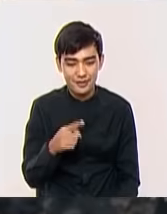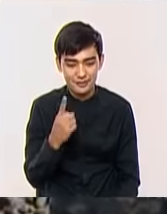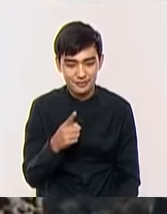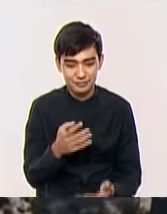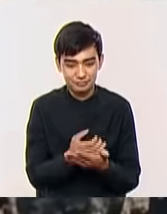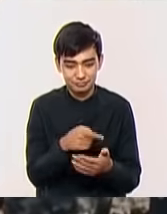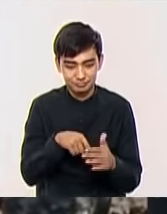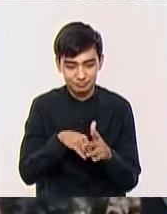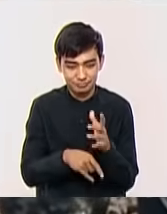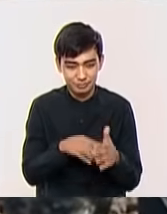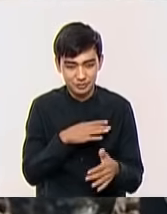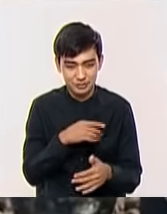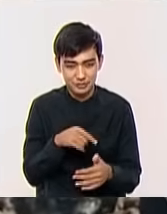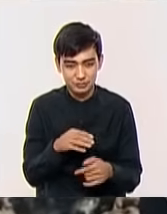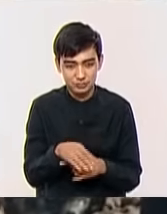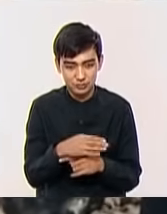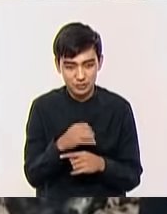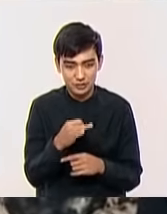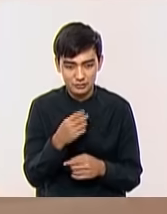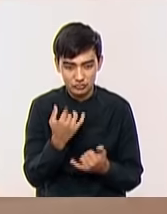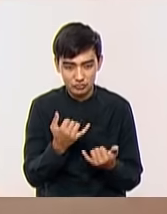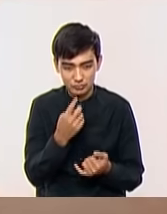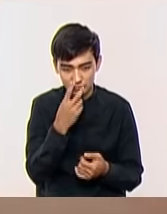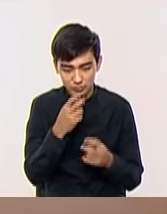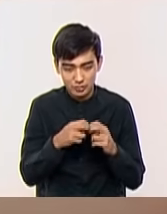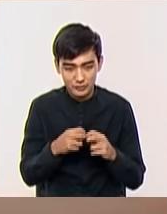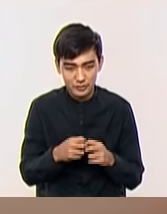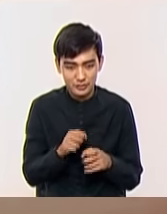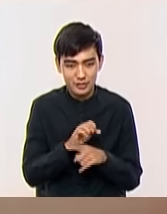обнаружен подкоп или пустота. Вот сейчас проверяем. Принял, направляю группу.